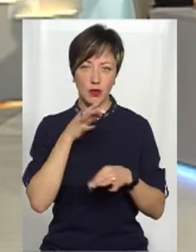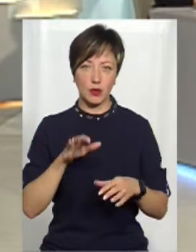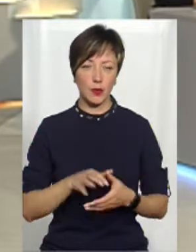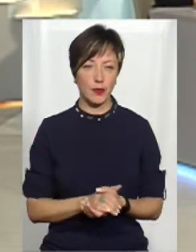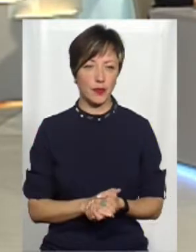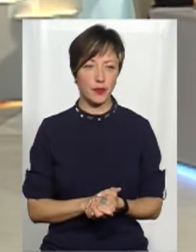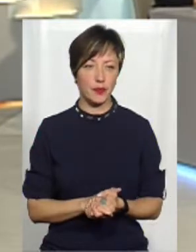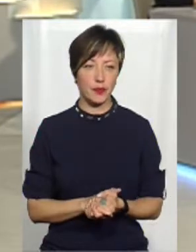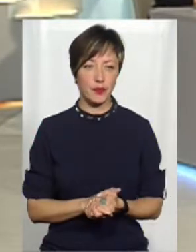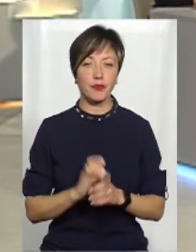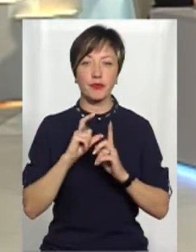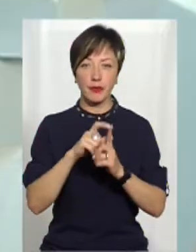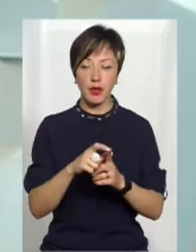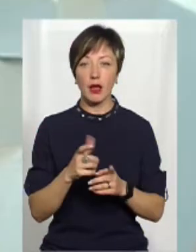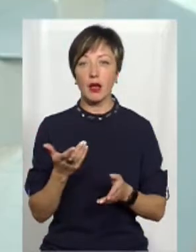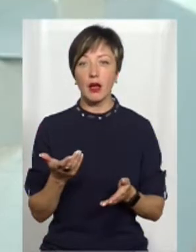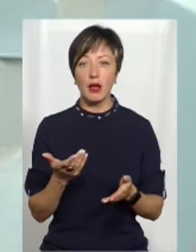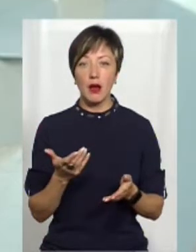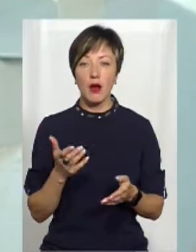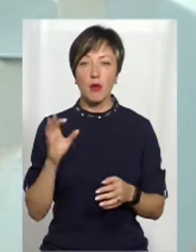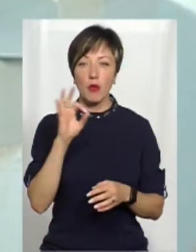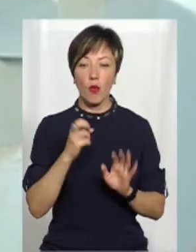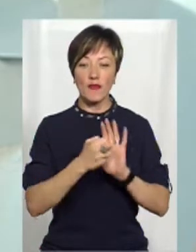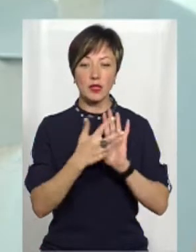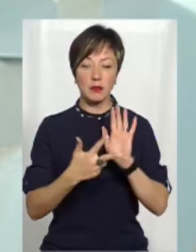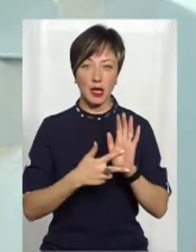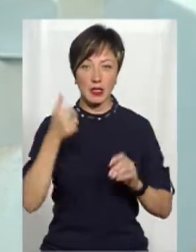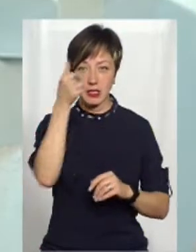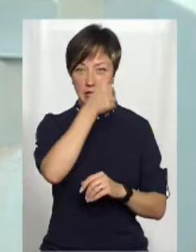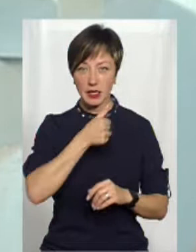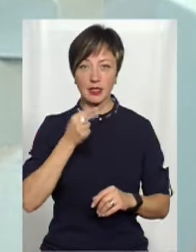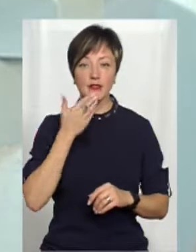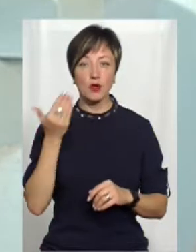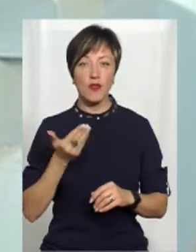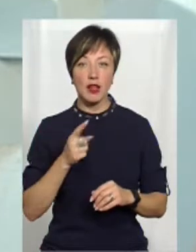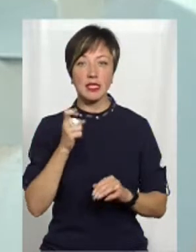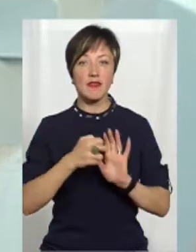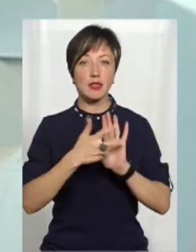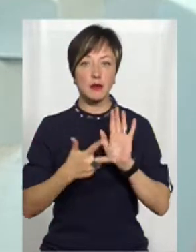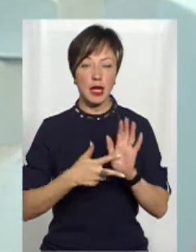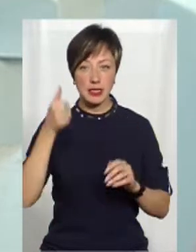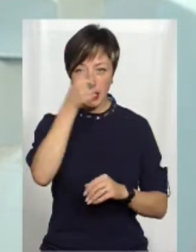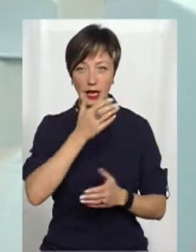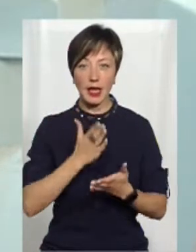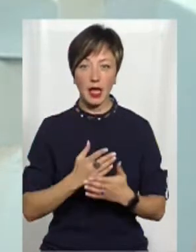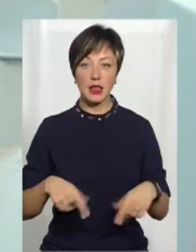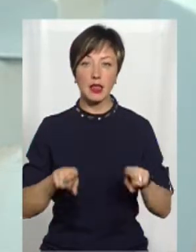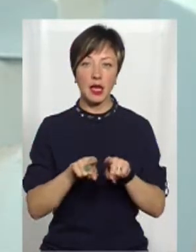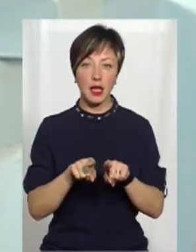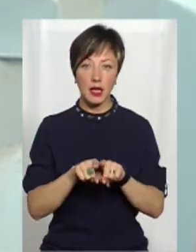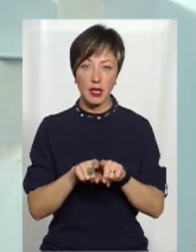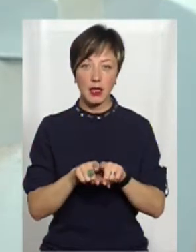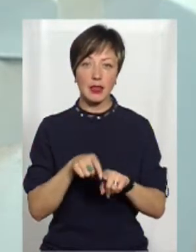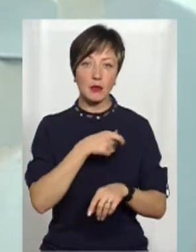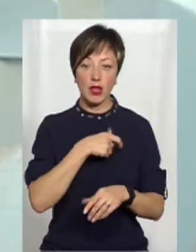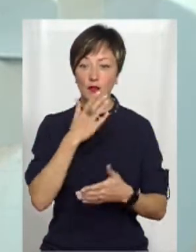Ну, будемо говорити про 18 рік, чи звітували депутати за 18 рік, тому що є такі там профайли